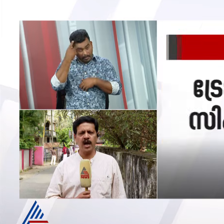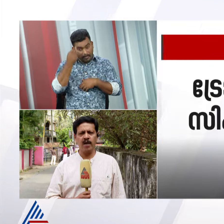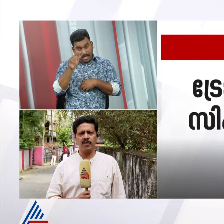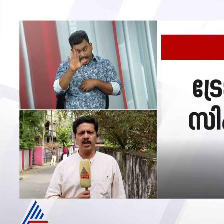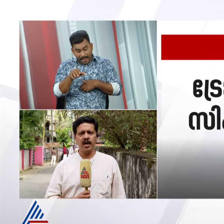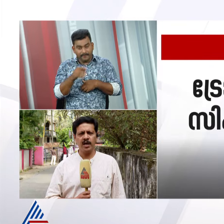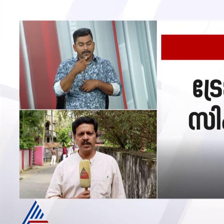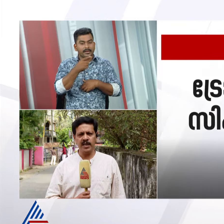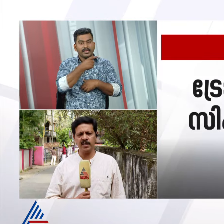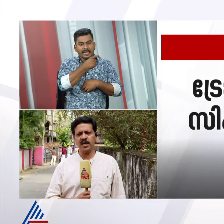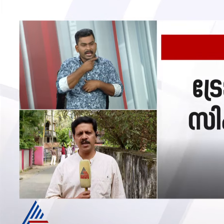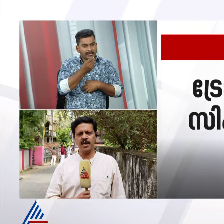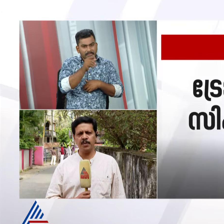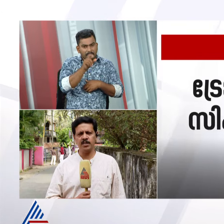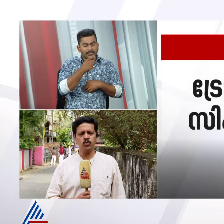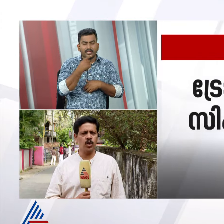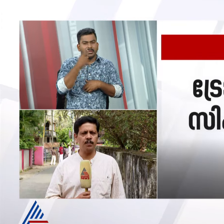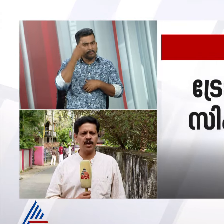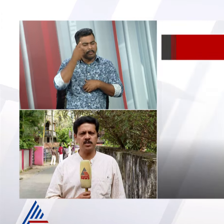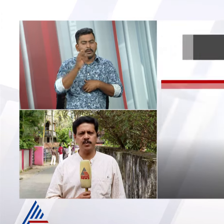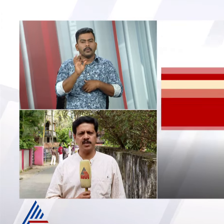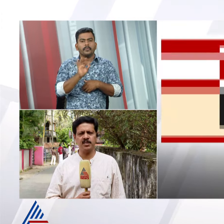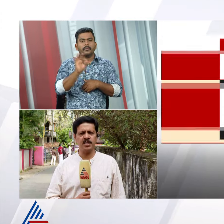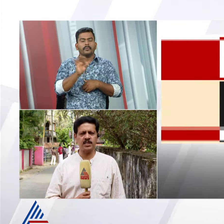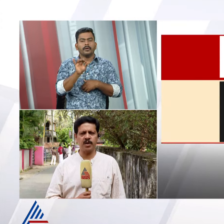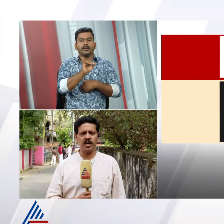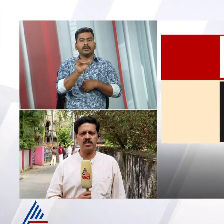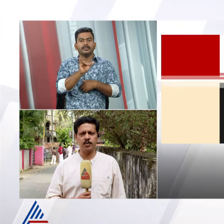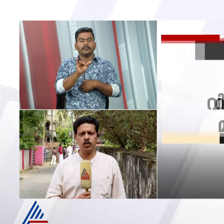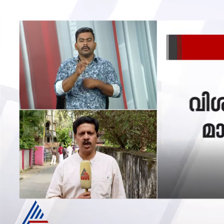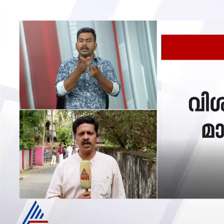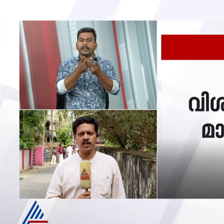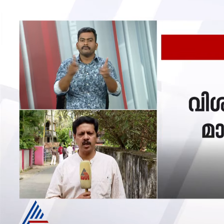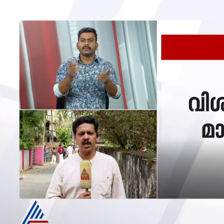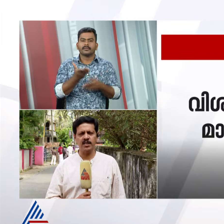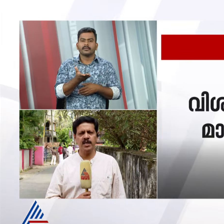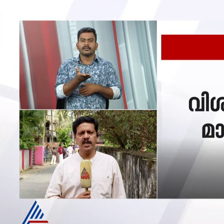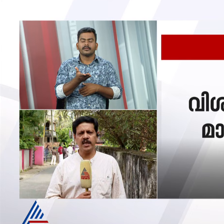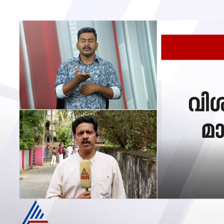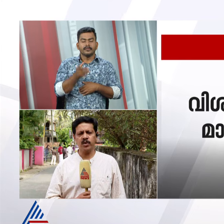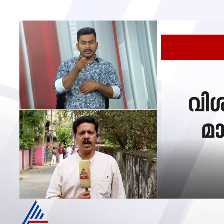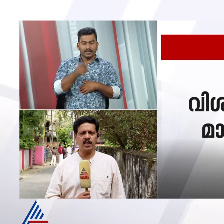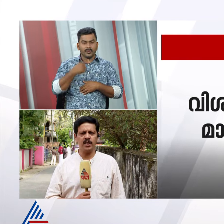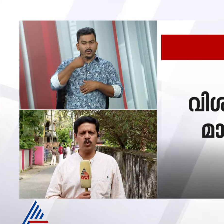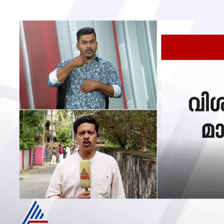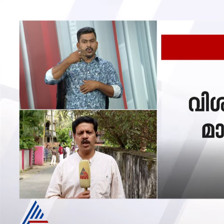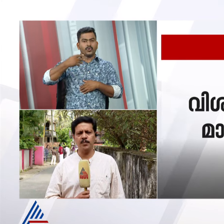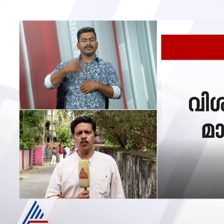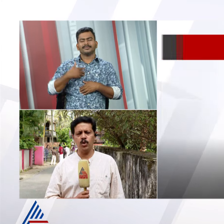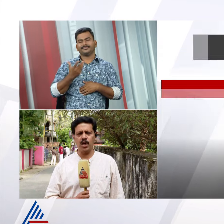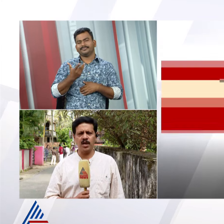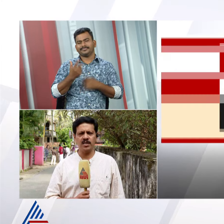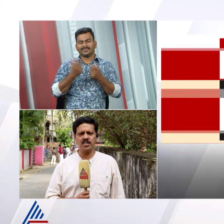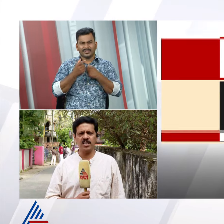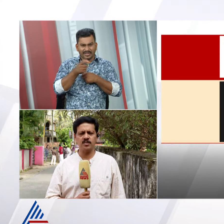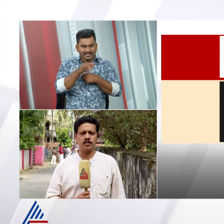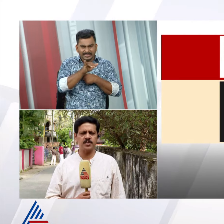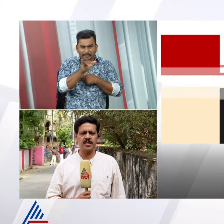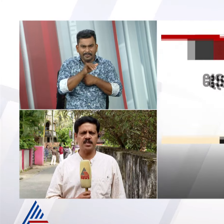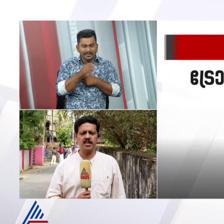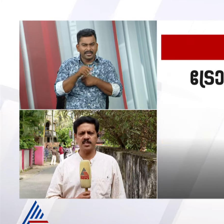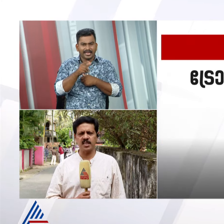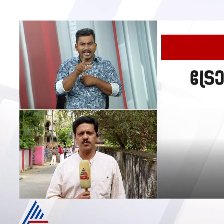കുത്തിപ്പൊക്കുകയാണ്, അവർ ഇല്ലാത്ത കാര്യങ്ങൾ പറഞ്ഞ് നുണ പറഞ്ഞ് പറഞ്ഞത് സത്യമാക്കാൻ ശ്രമിക്കുകയാണ് എന്നുള്ളതാണ്. ഏറെക്കുറെ അതേ ടോണിലാണ് ഇപ്പോൾ